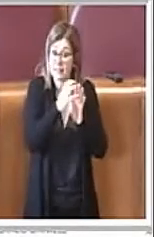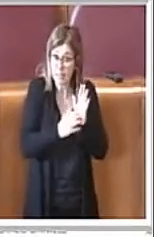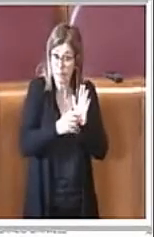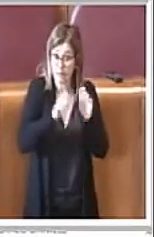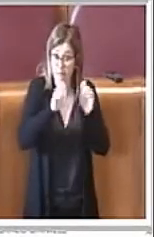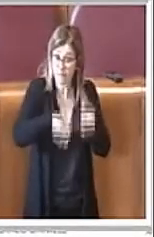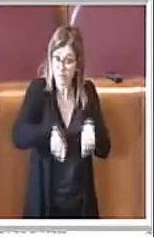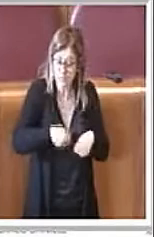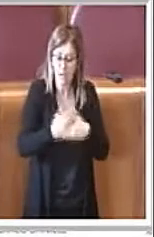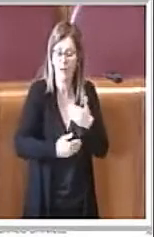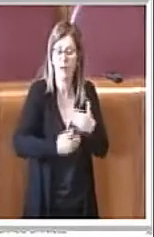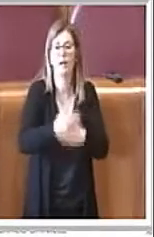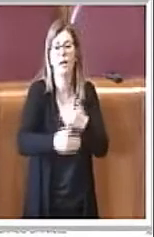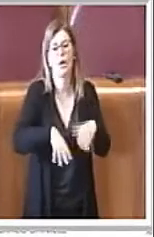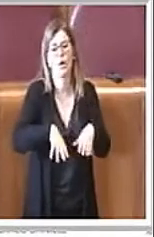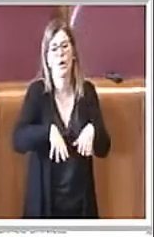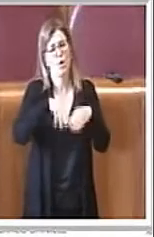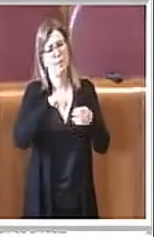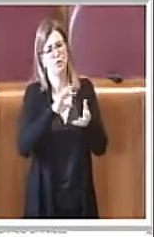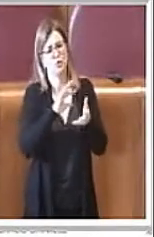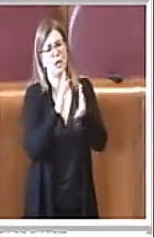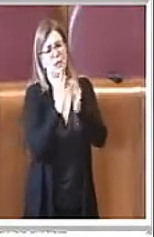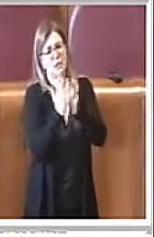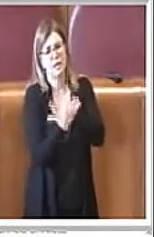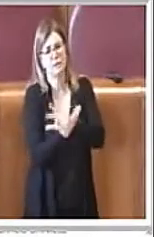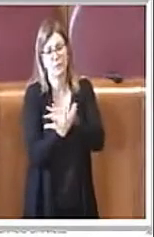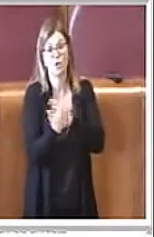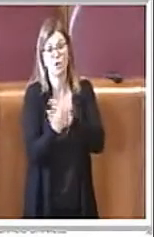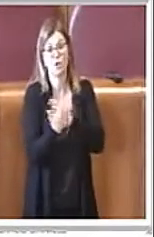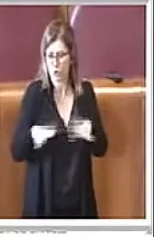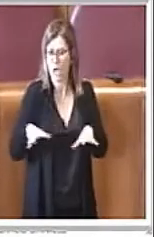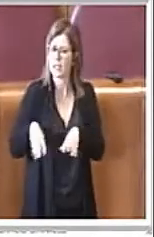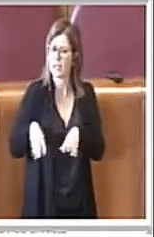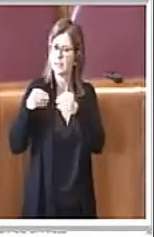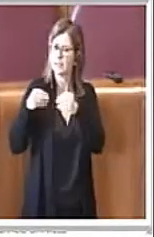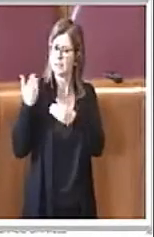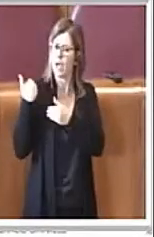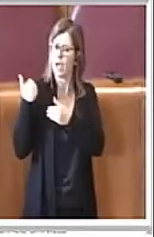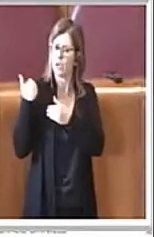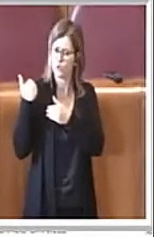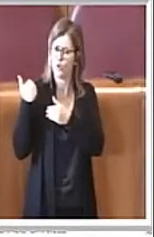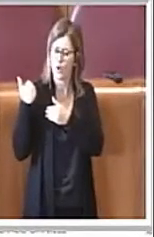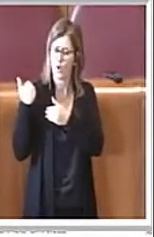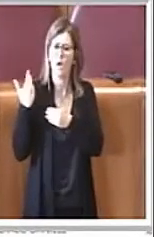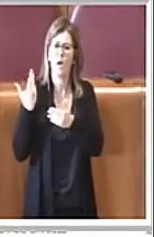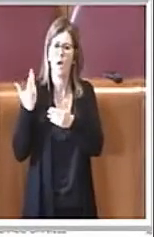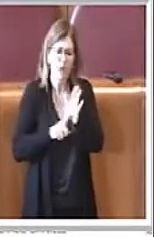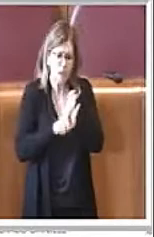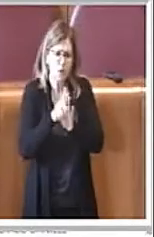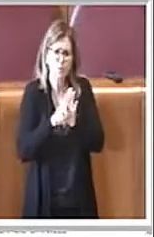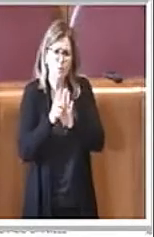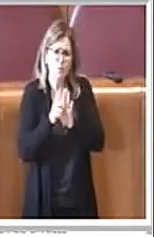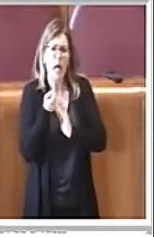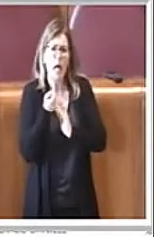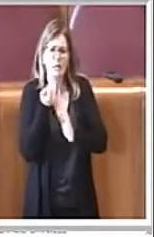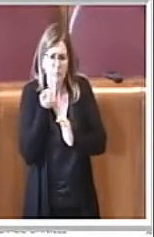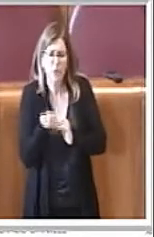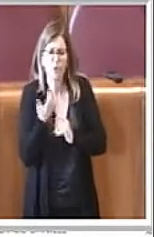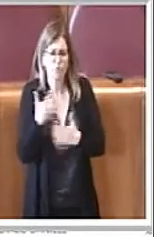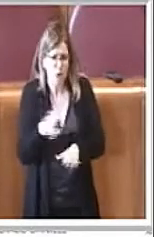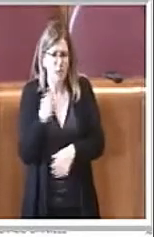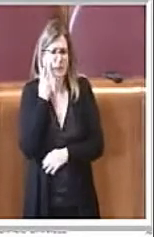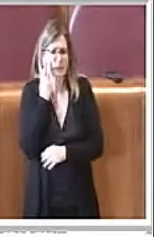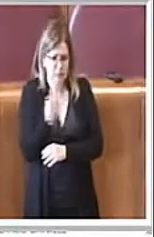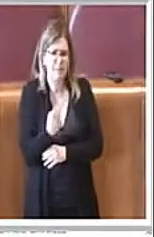questa trasformazione, che è già cominciata e già i primi risultati sono visibili